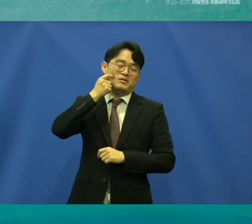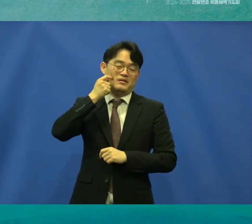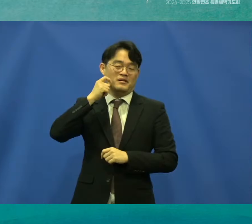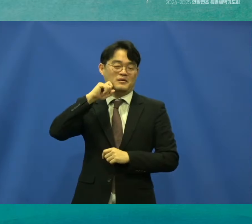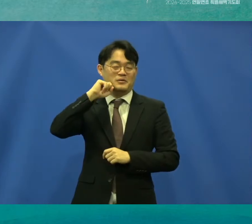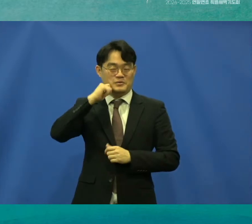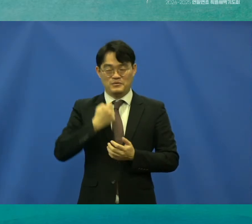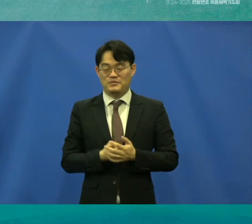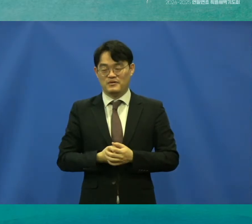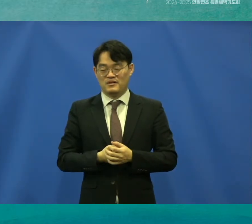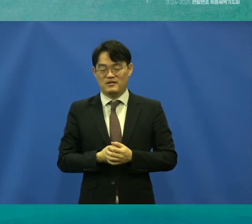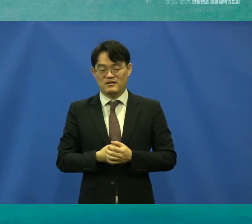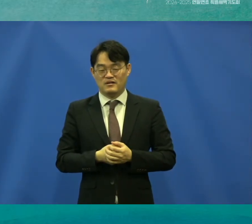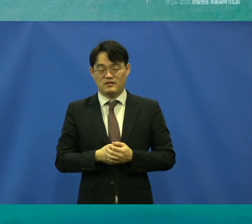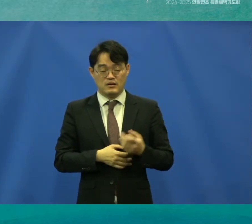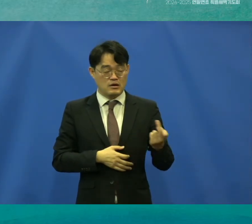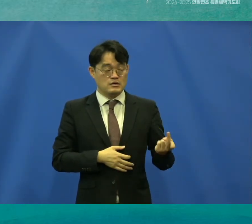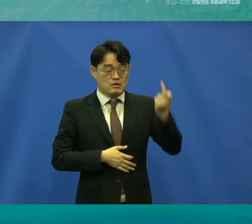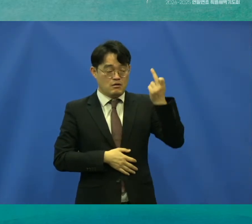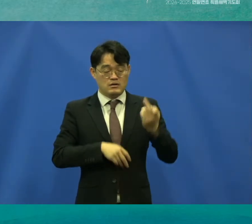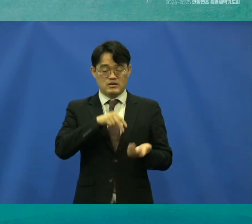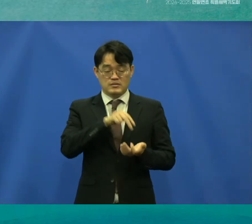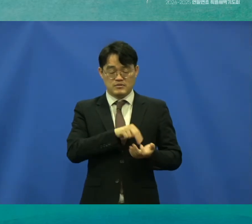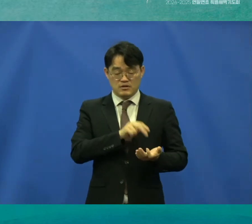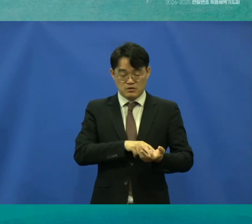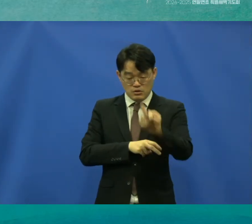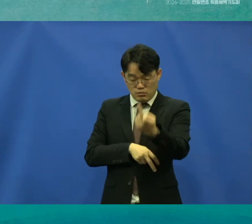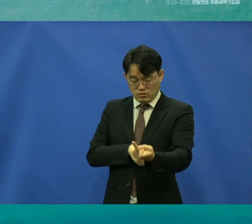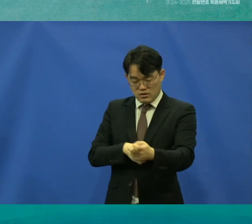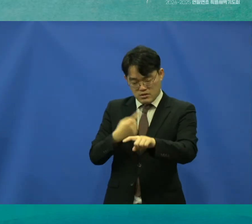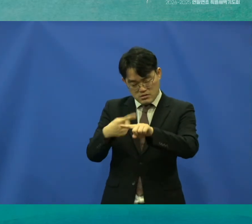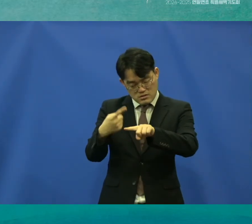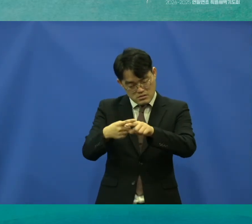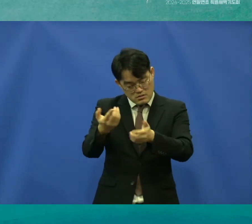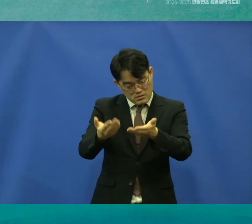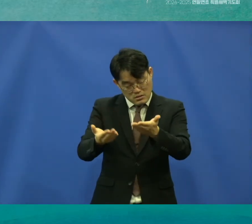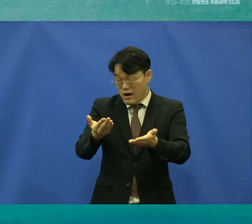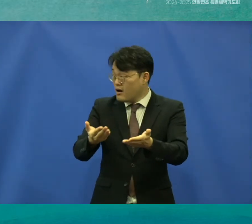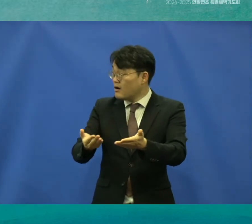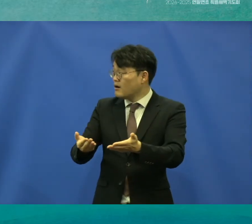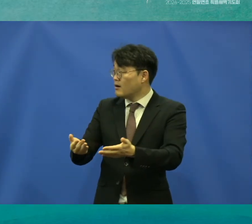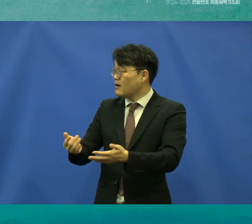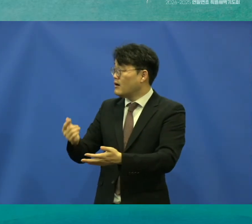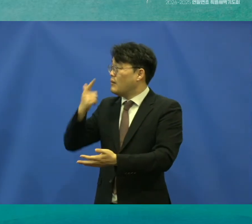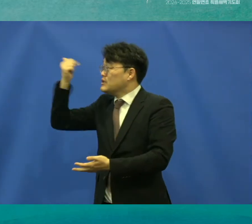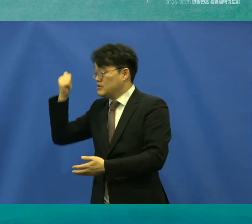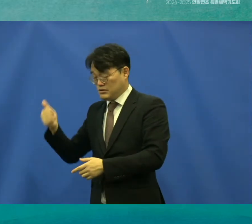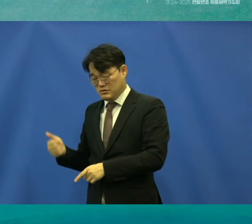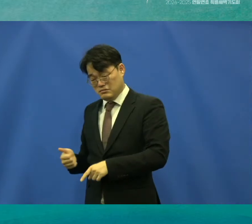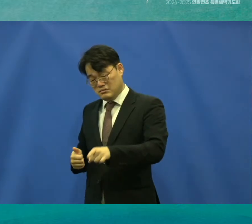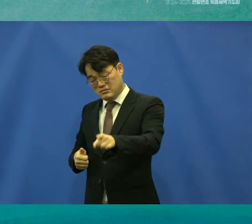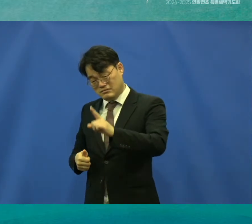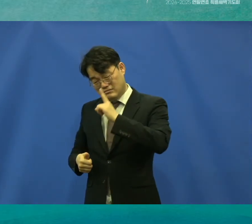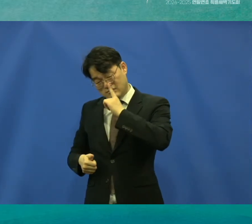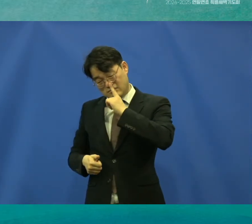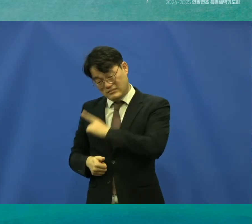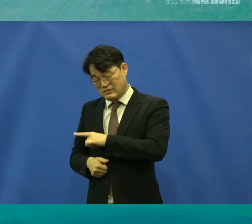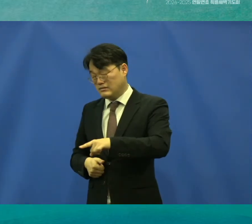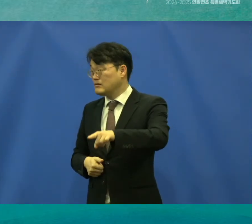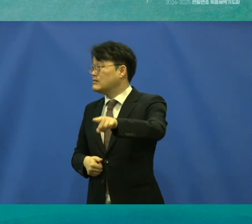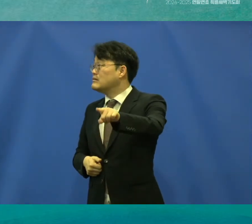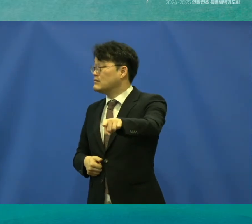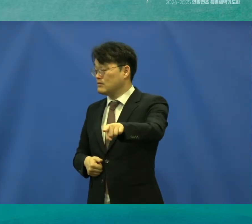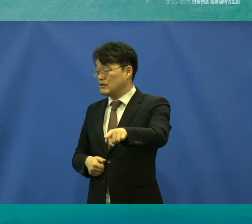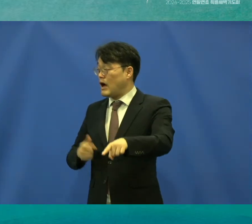형은 심판을 요구하는 것. 어떻게 나보다 더 악한 저 인간에게 살찐